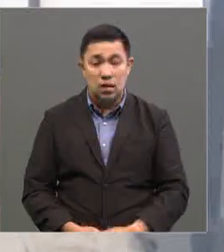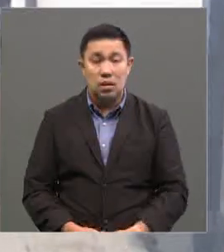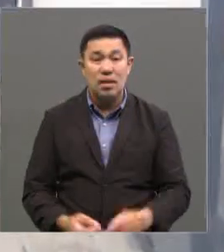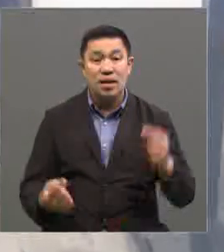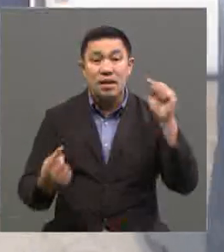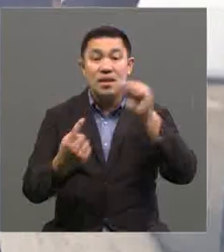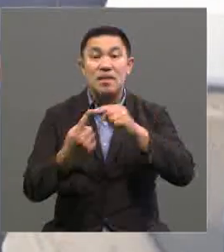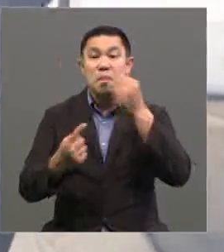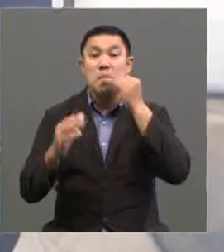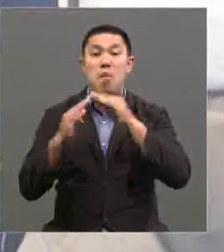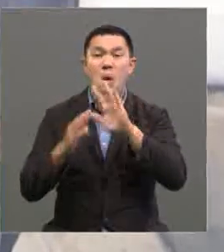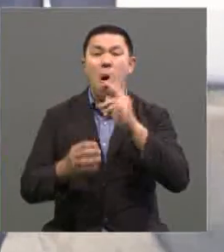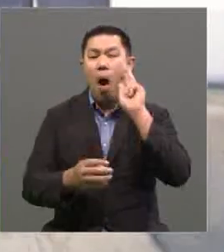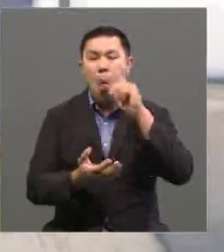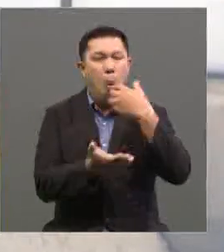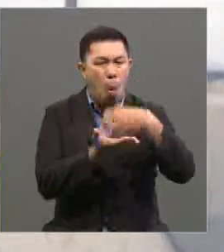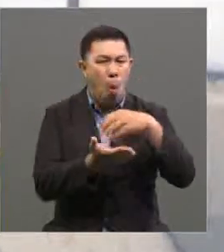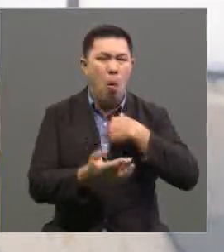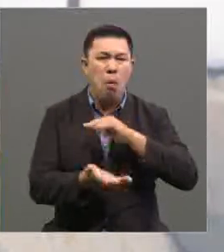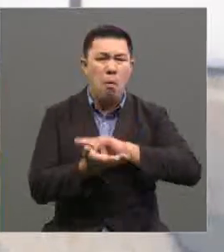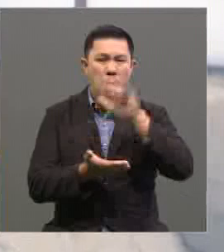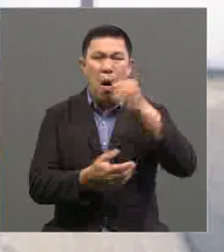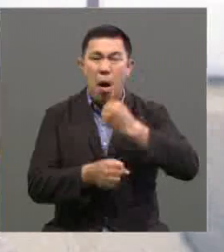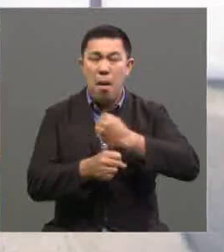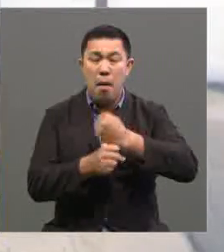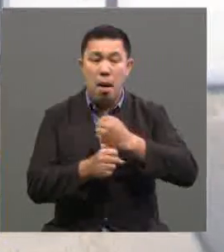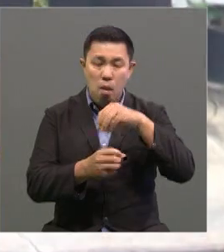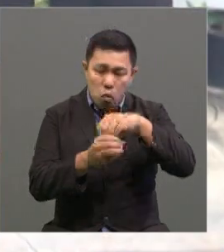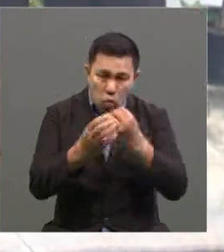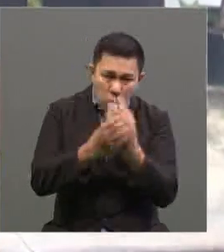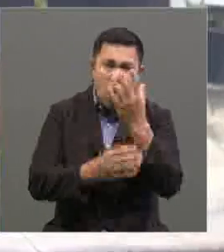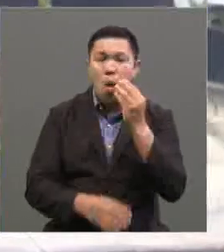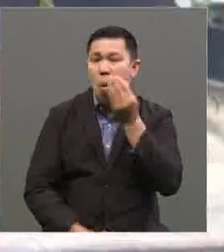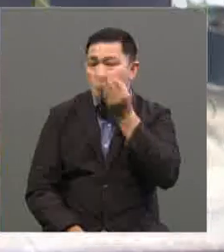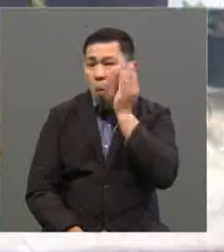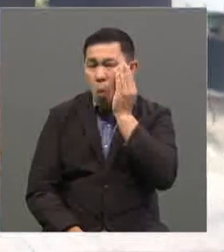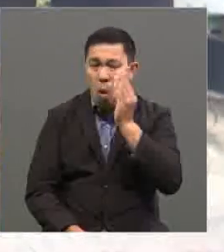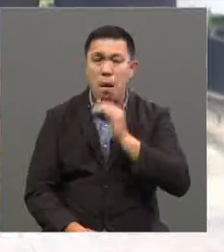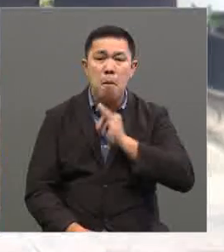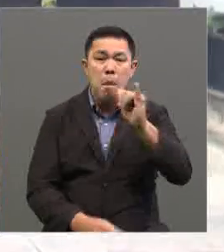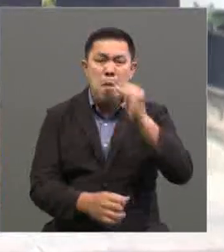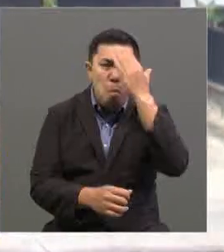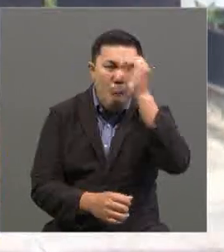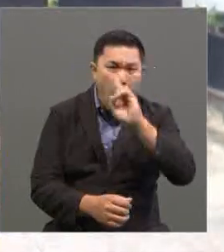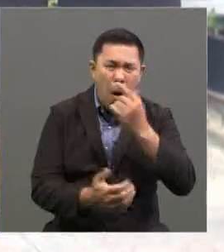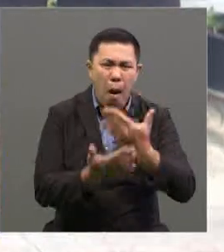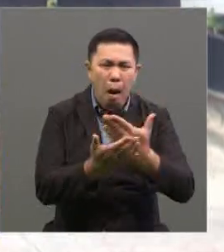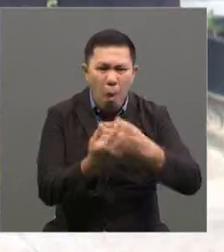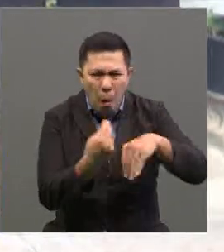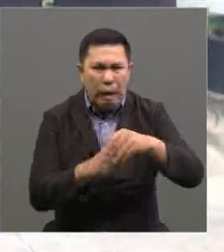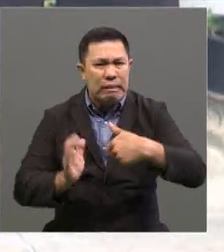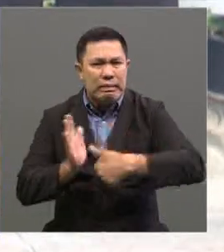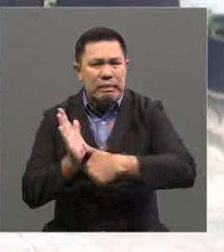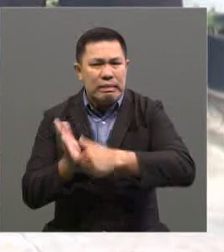าถึงบ้านเนี่ยก็เล่าให้กับทีมข่าวฟังนะคะบอกว่าไปทำงานอยู่ที่นู่นก็คือไปปลูกมะเขือเทศค่ะที่ต้องไปเพราะว่าอยากจะหาเงินมาปล